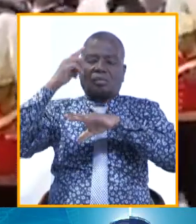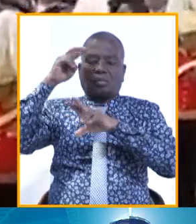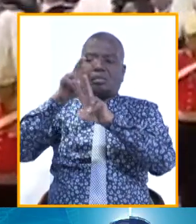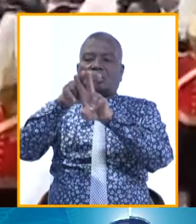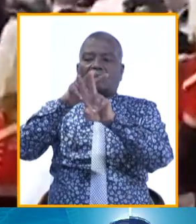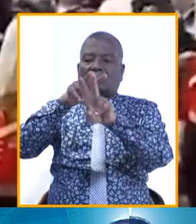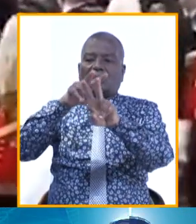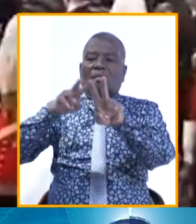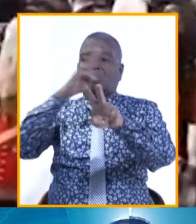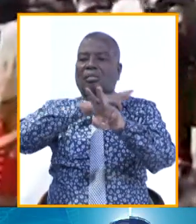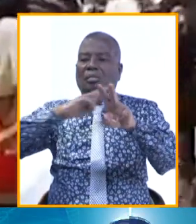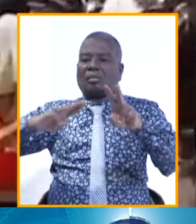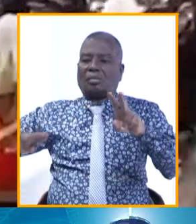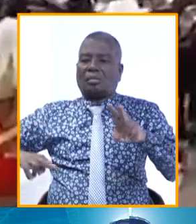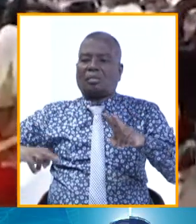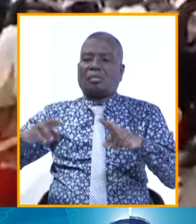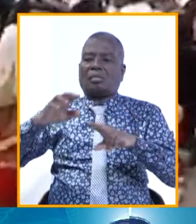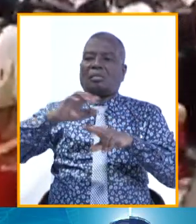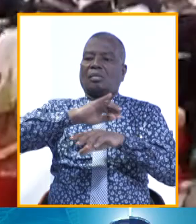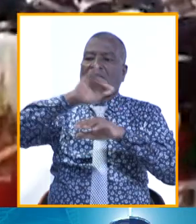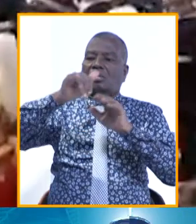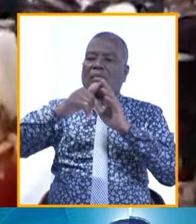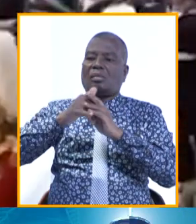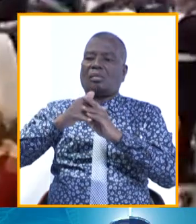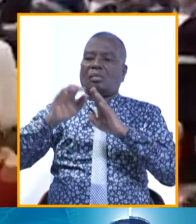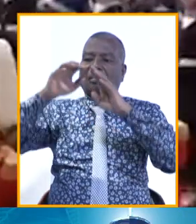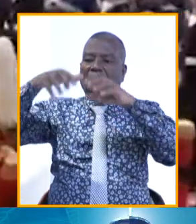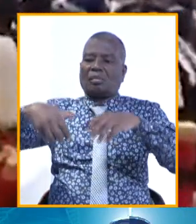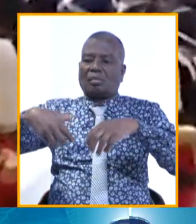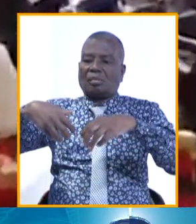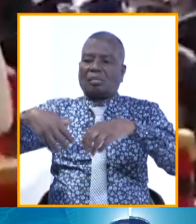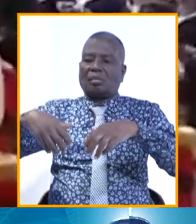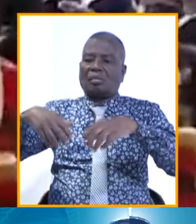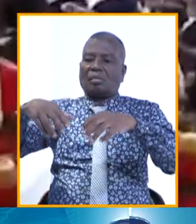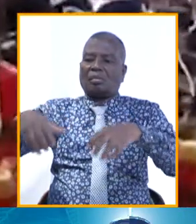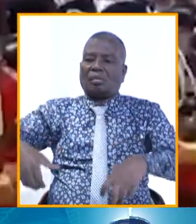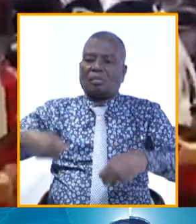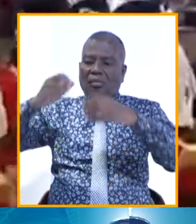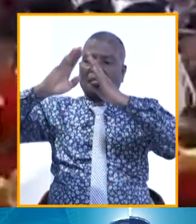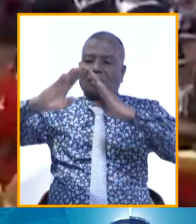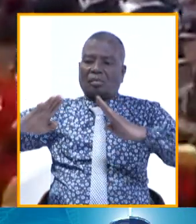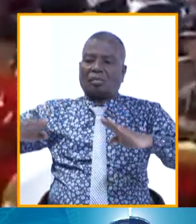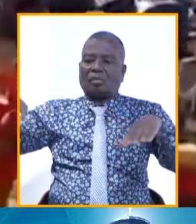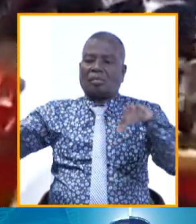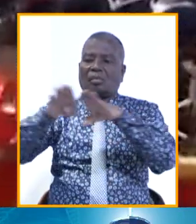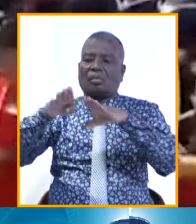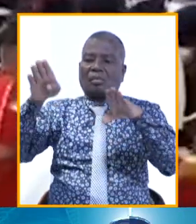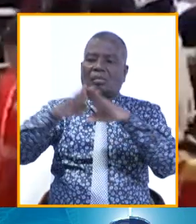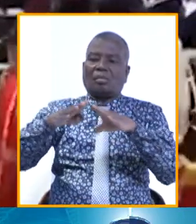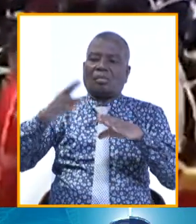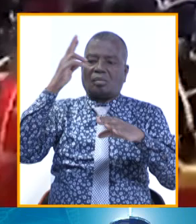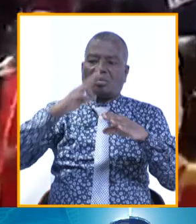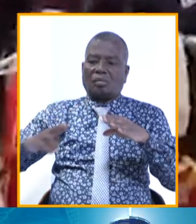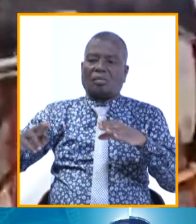reine Elisabeth II, tous les magasins, restaurants et écoles sont fermés en hommage à la défunte